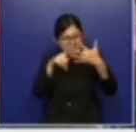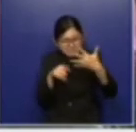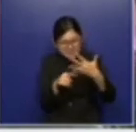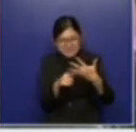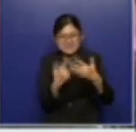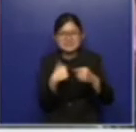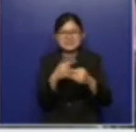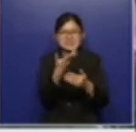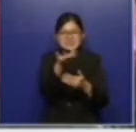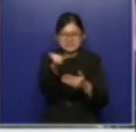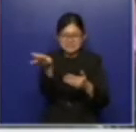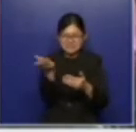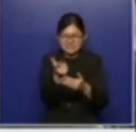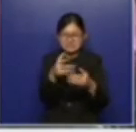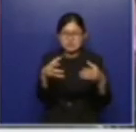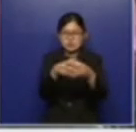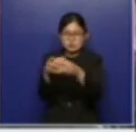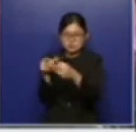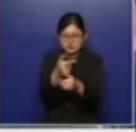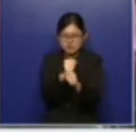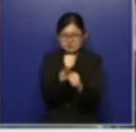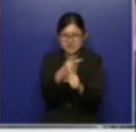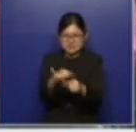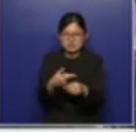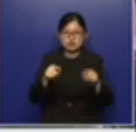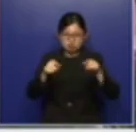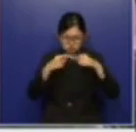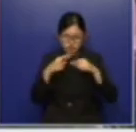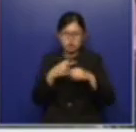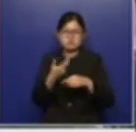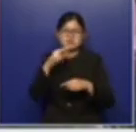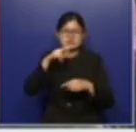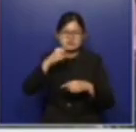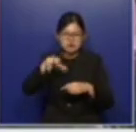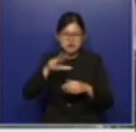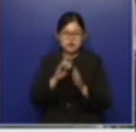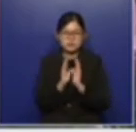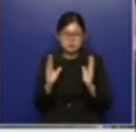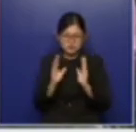ที่คณะชุดนี้ต้องตอบรัฐสภาครับขอขอบพระคุณท่านประธานครับ ครับมีอีก2ท่านนะครับ